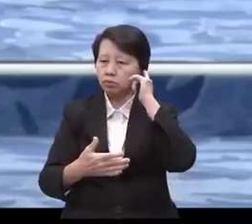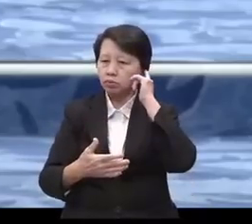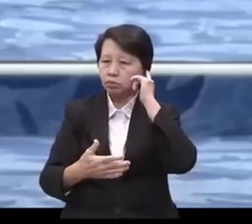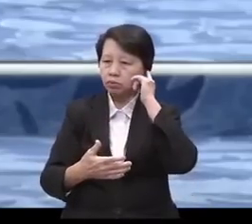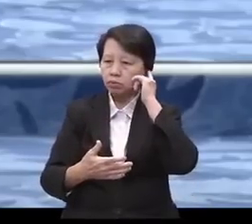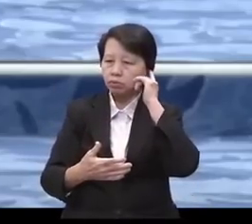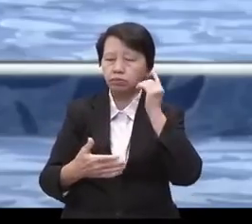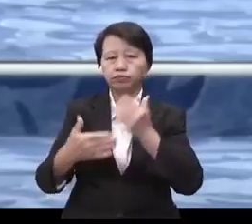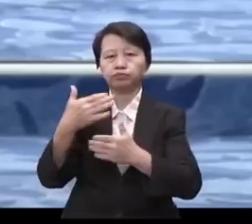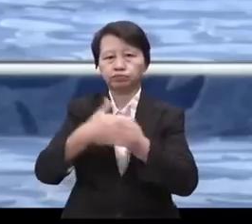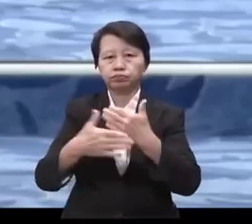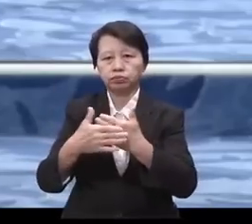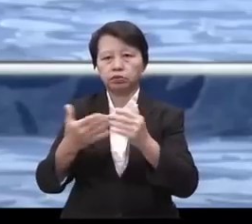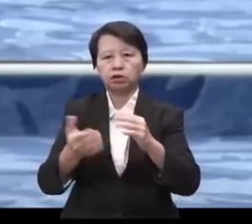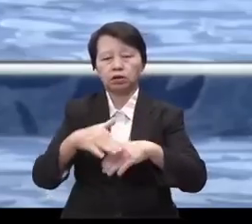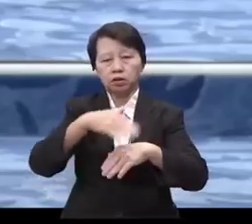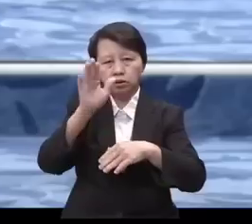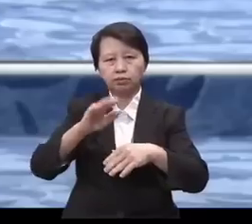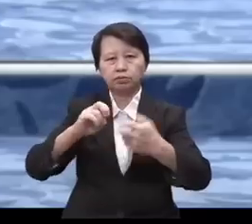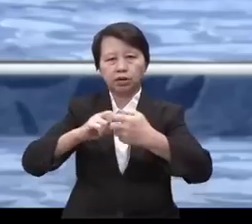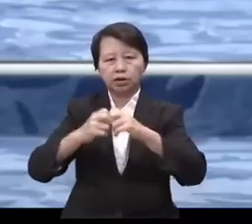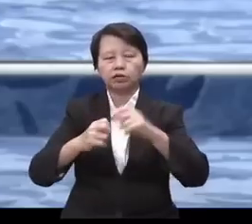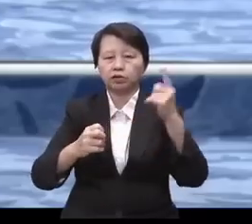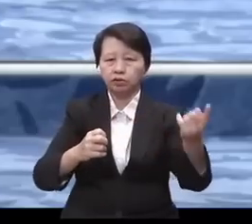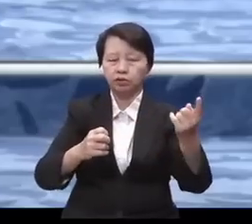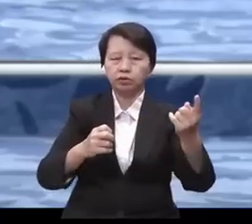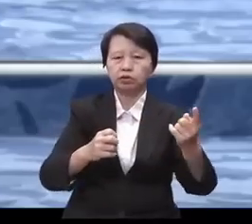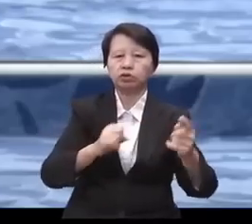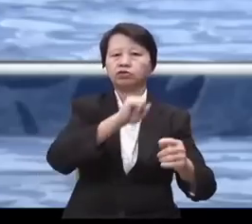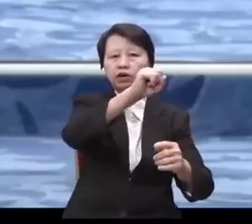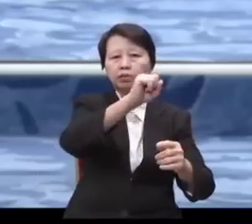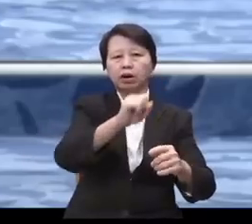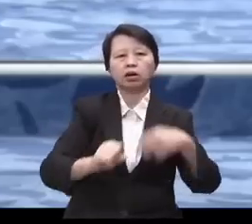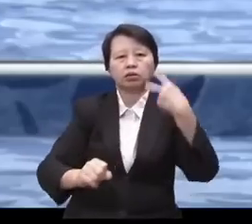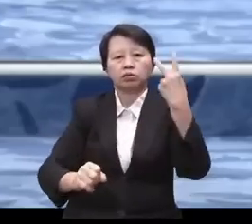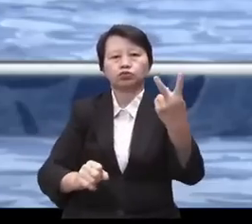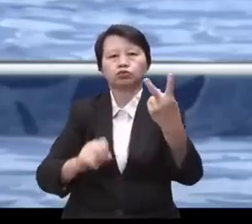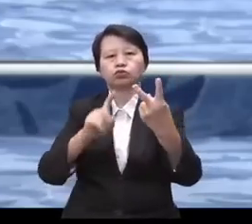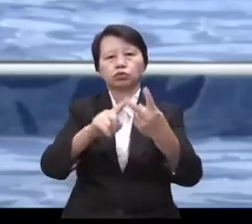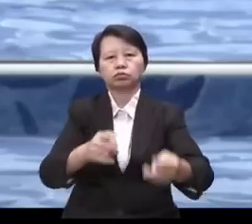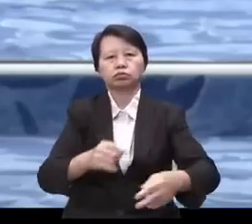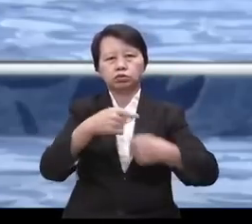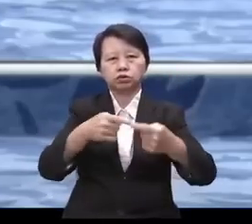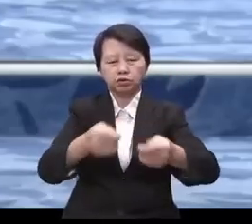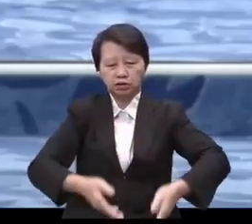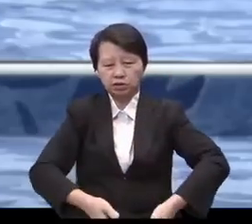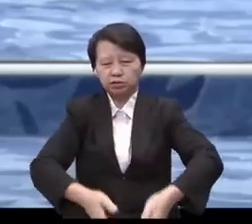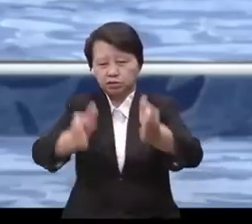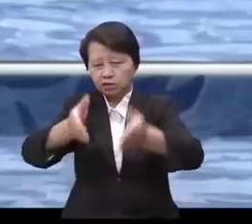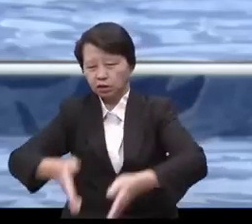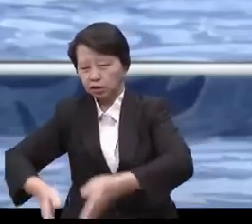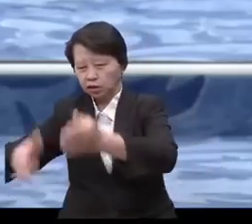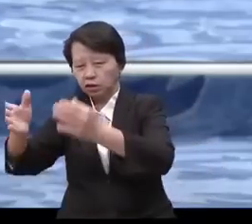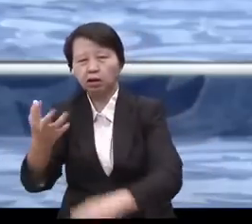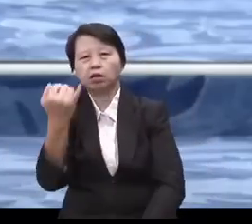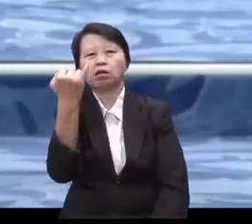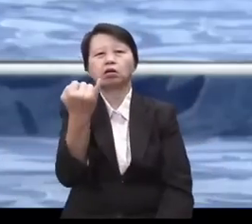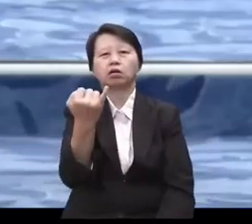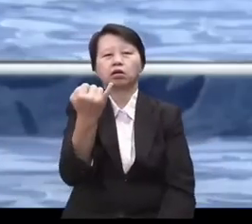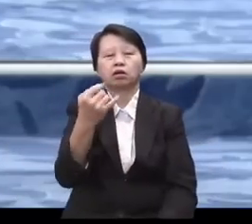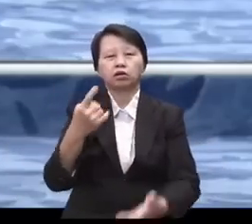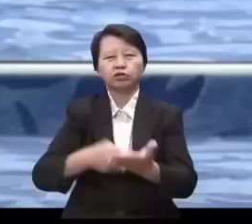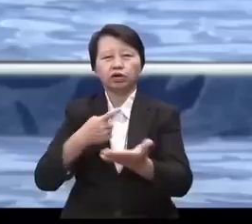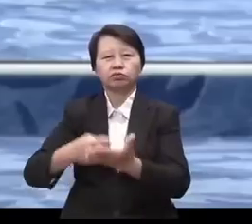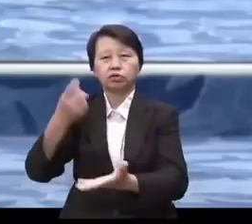di bermasalah di Sabah. Keduanya jalan-jalan yang teruk. Kadang-kadang peruntukan